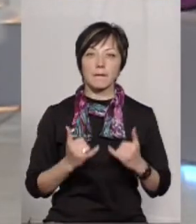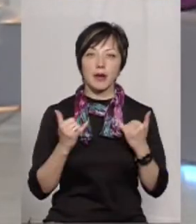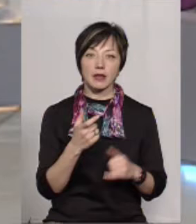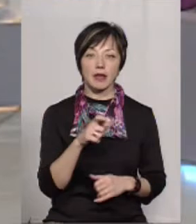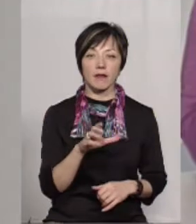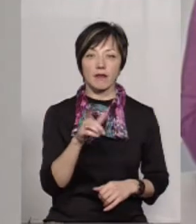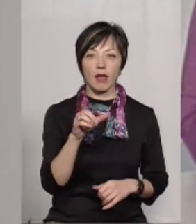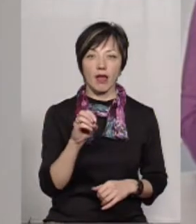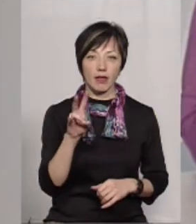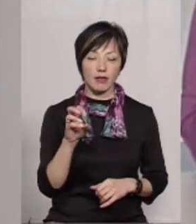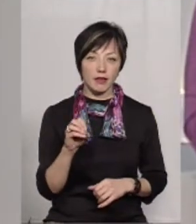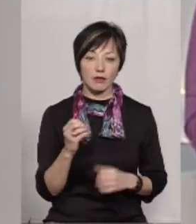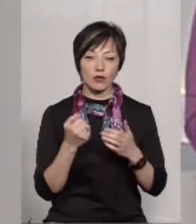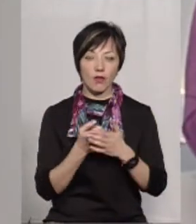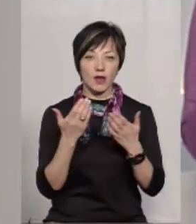до вас питання.